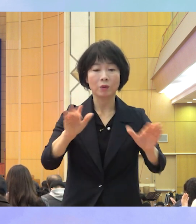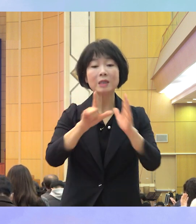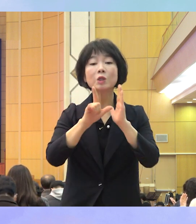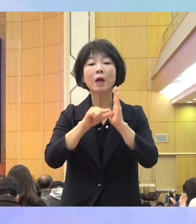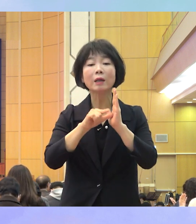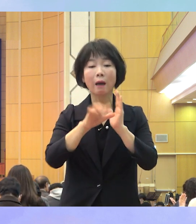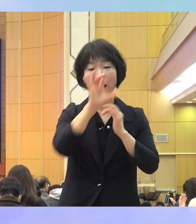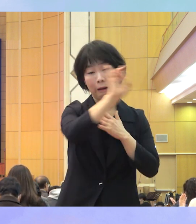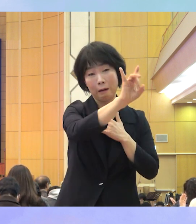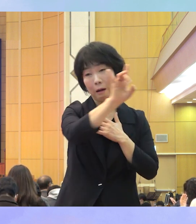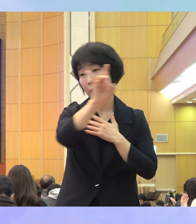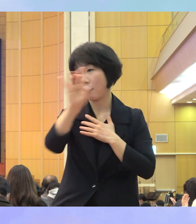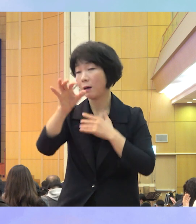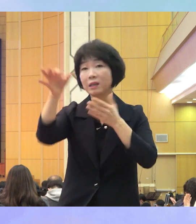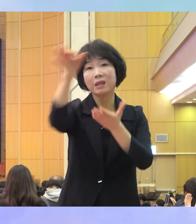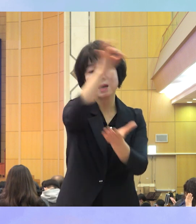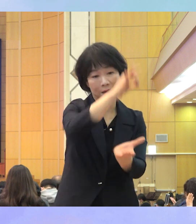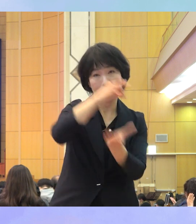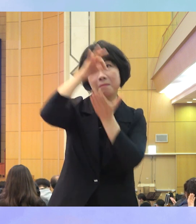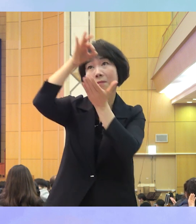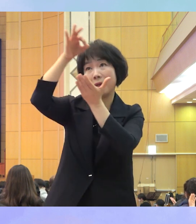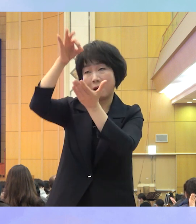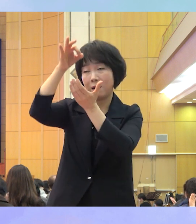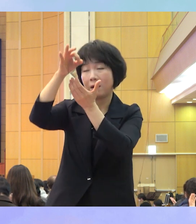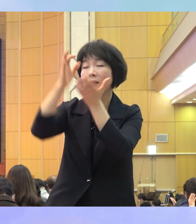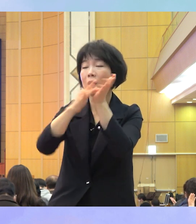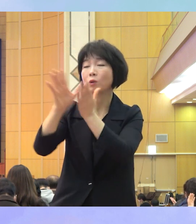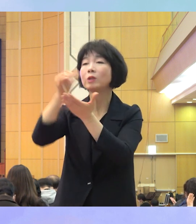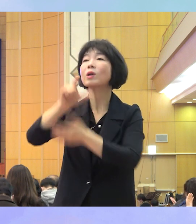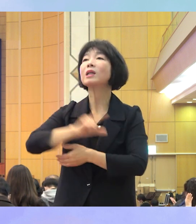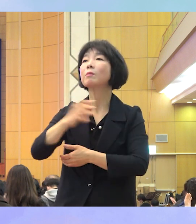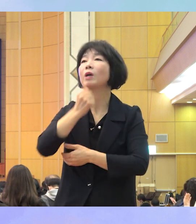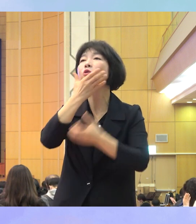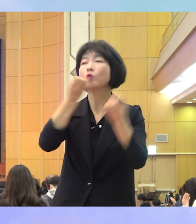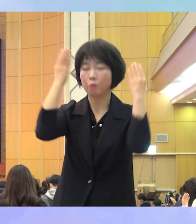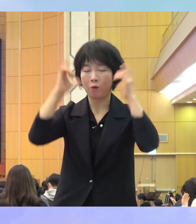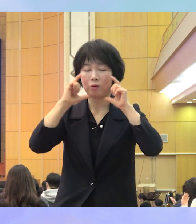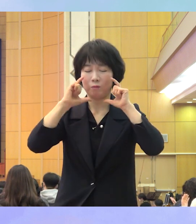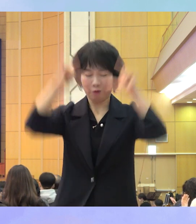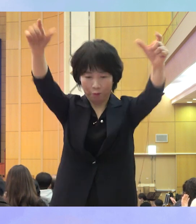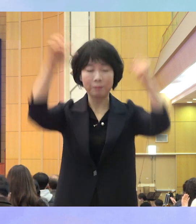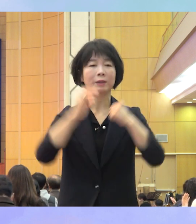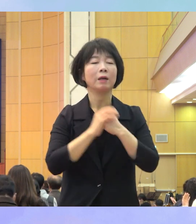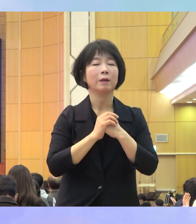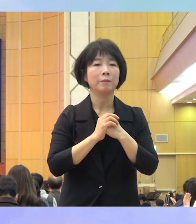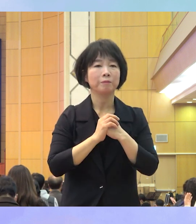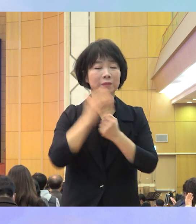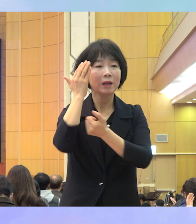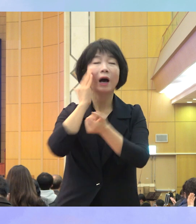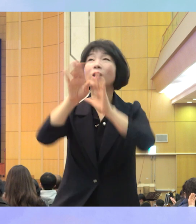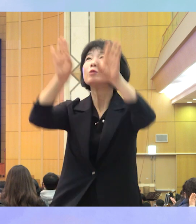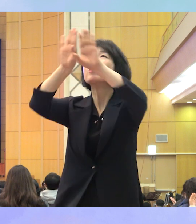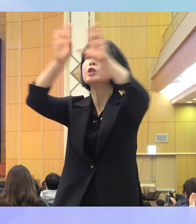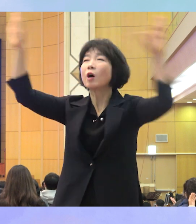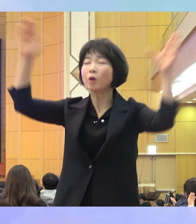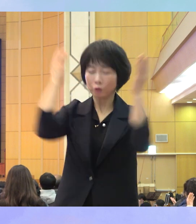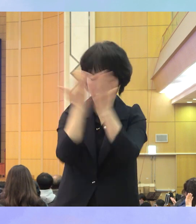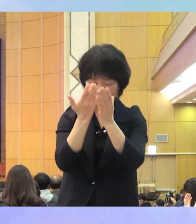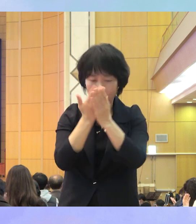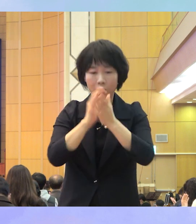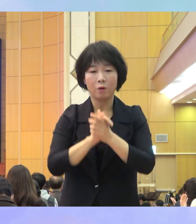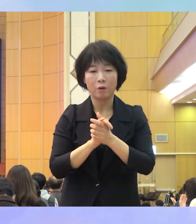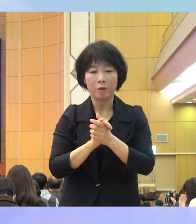시간에 주님 앞에 예물 드렸사오니 주의 종이 예수 그리스도 이름으로 복을 빌고 있사오니 하늘문이 열려지게